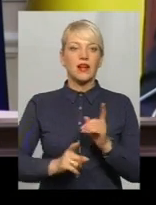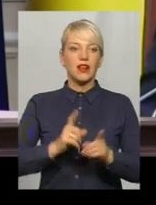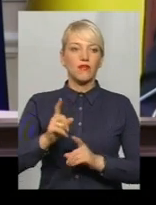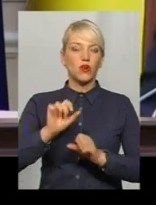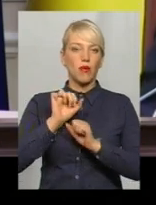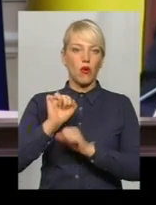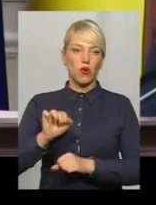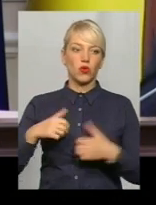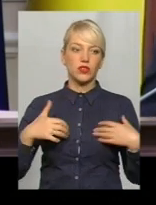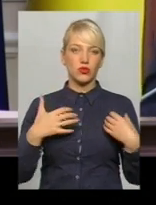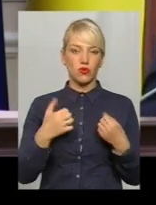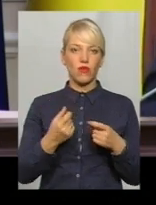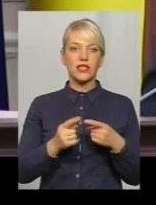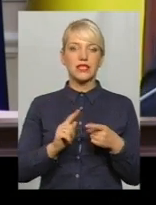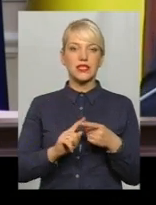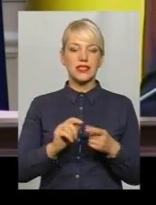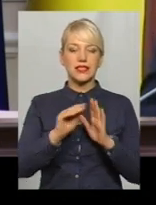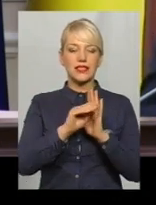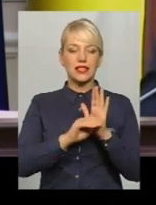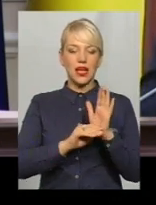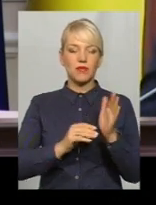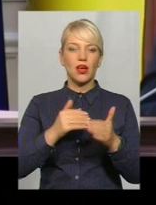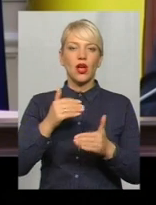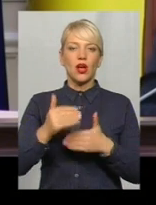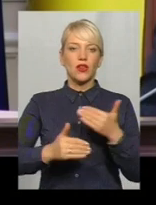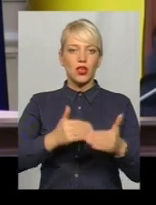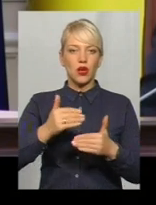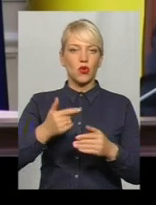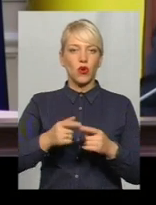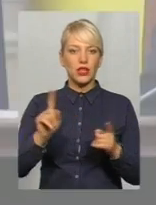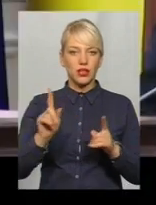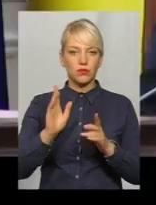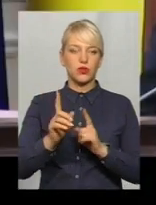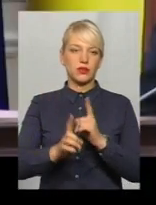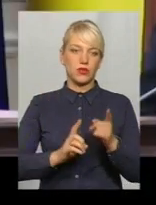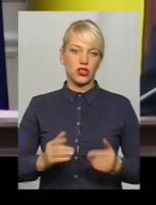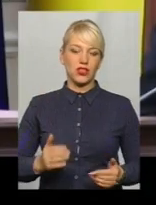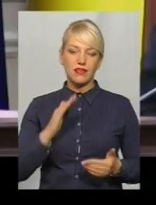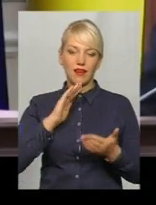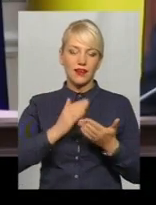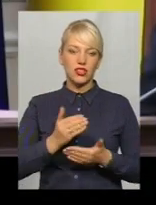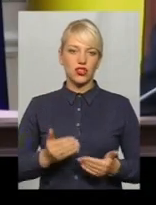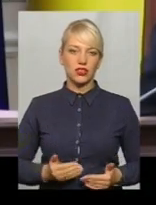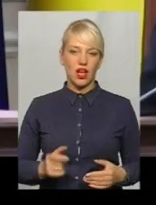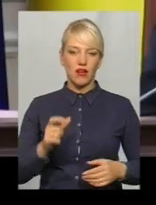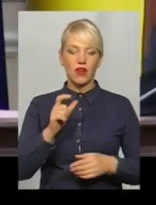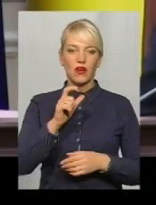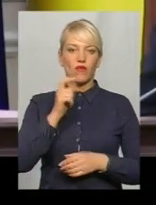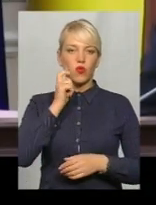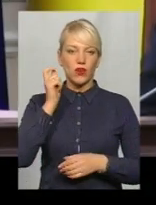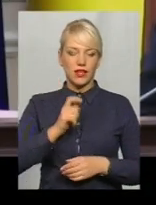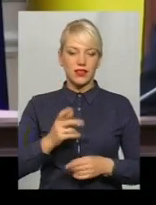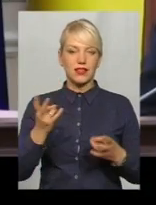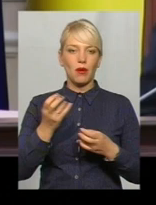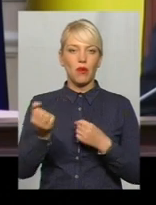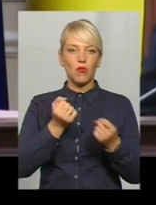здоров'я – це ті системні кроки, які будуть змінювати якість життя в країні. Треба боротись за те, щоб люди були здоровими,